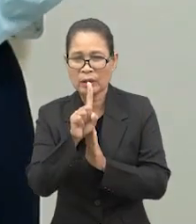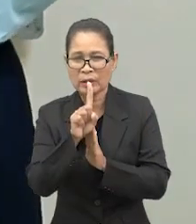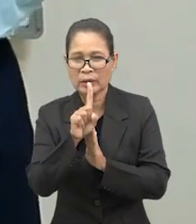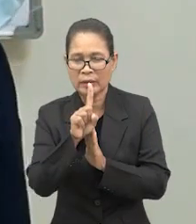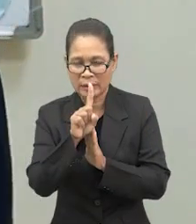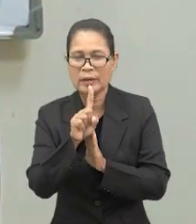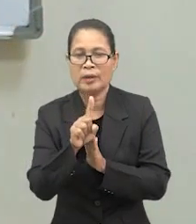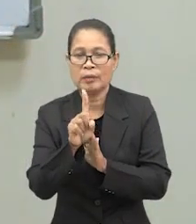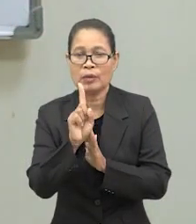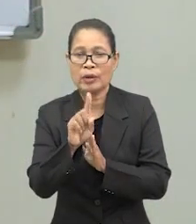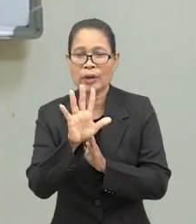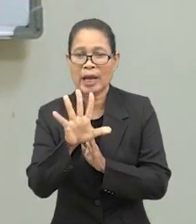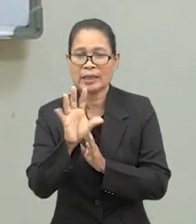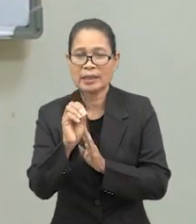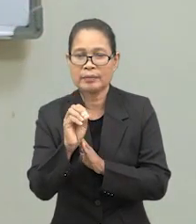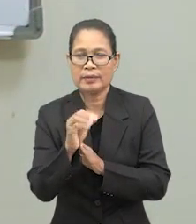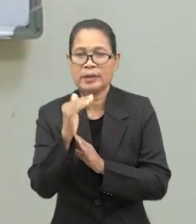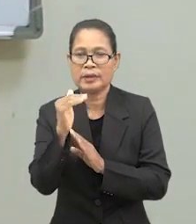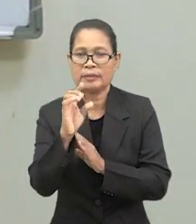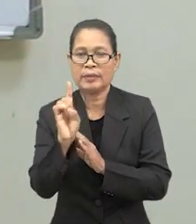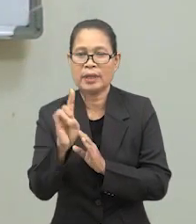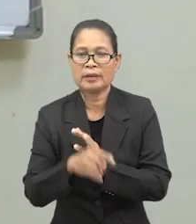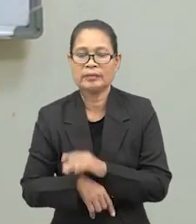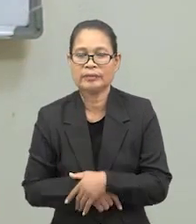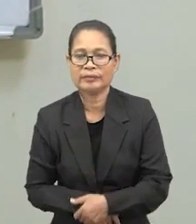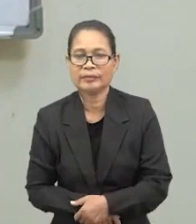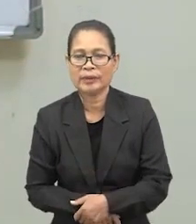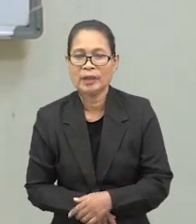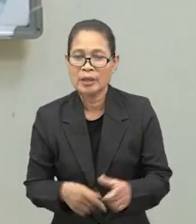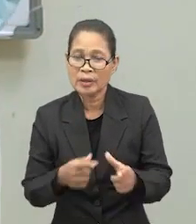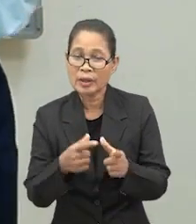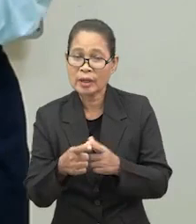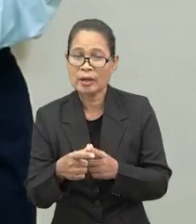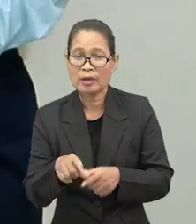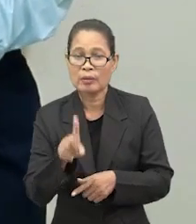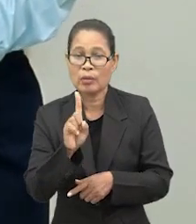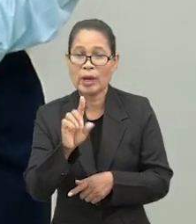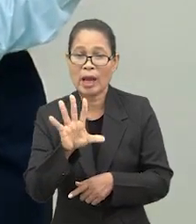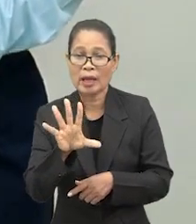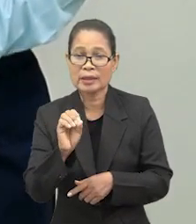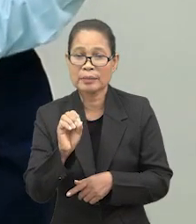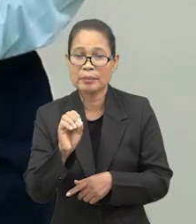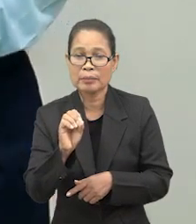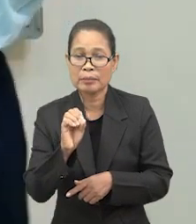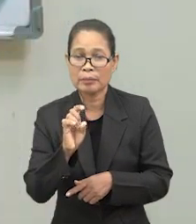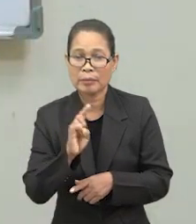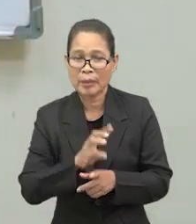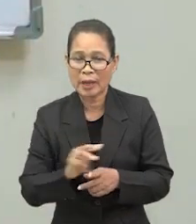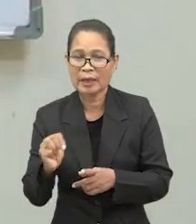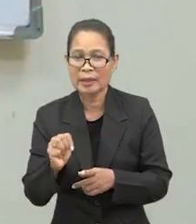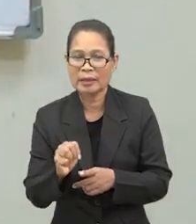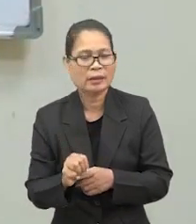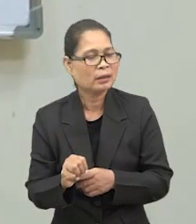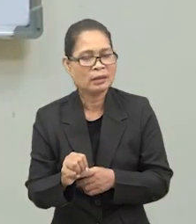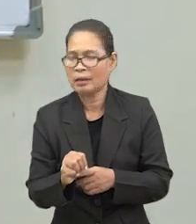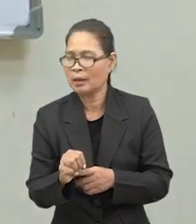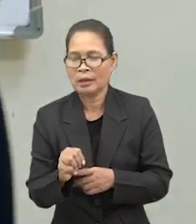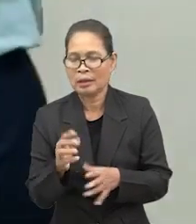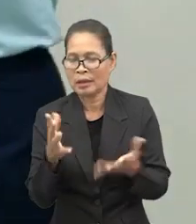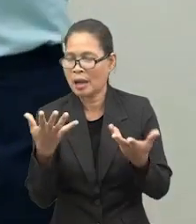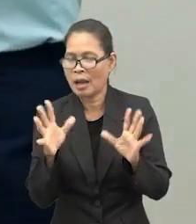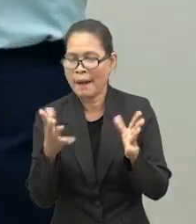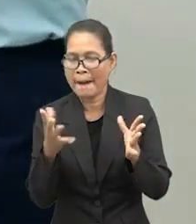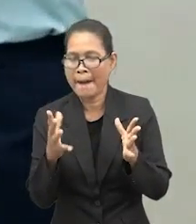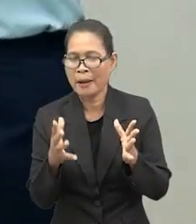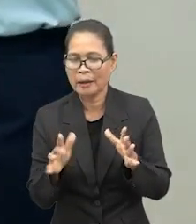khi nhau mình có phụ 120 ấy con 120 cm rưu cầm 120 m có vì